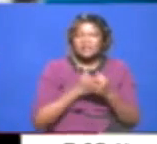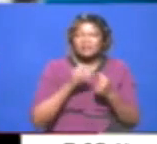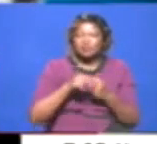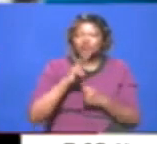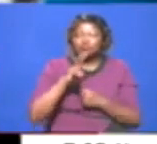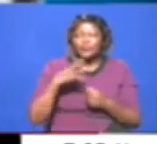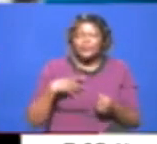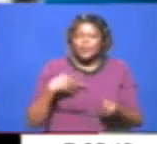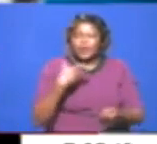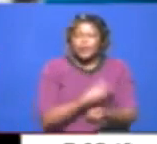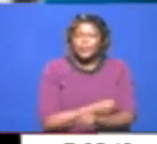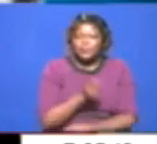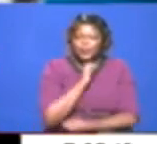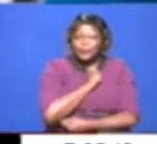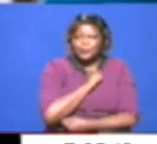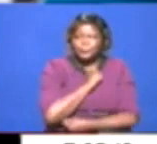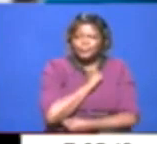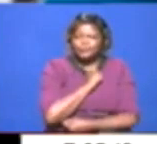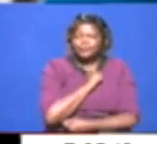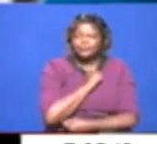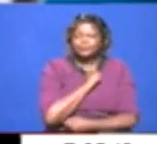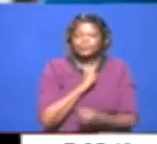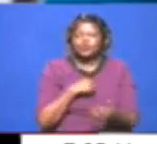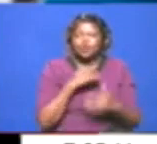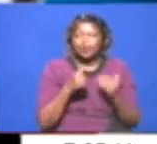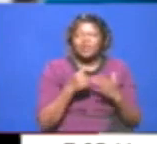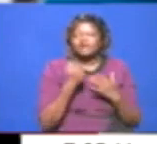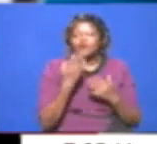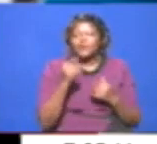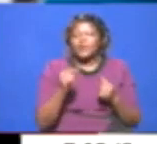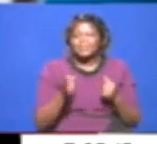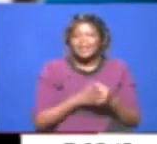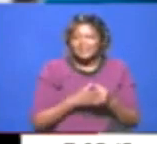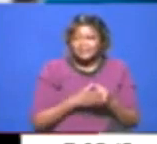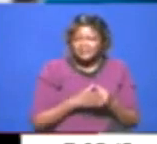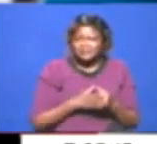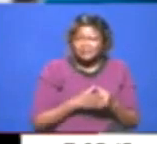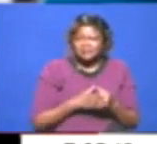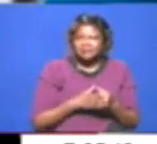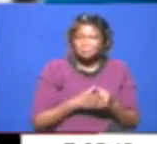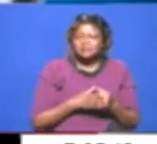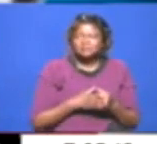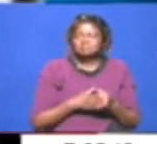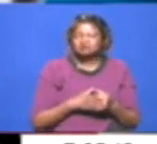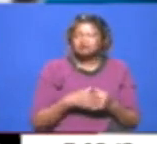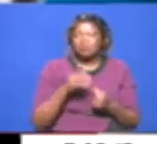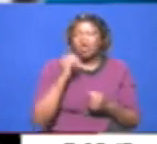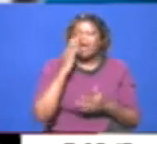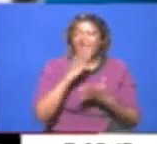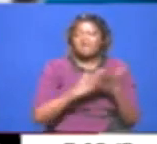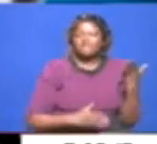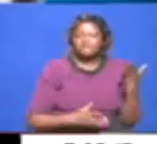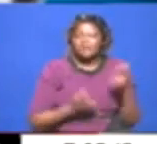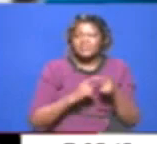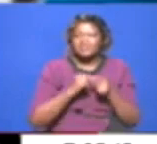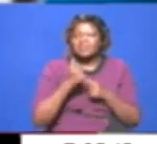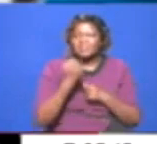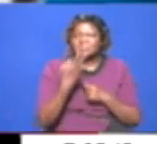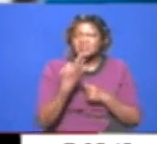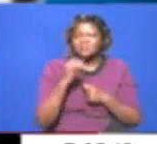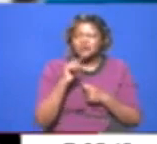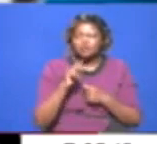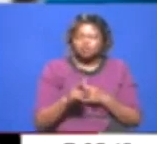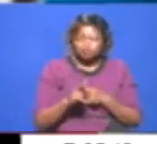wamechanjwa. Kati ya watu hawa, watu milioni 4.9 hawajachanjwa kikamilifu, ilhali milioni